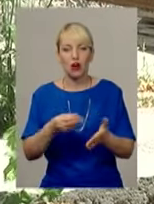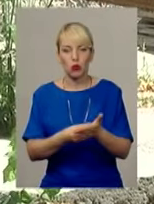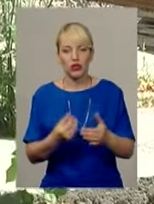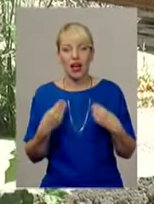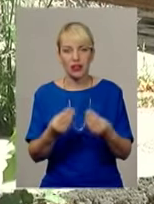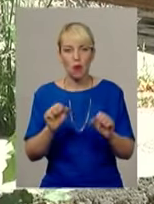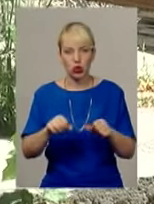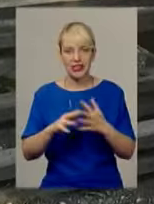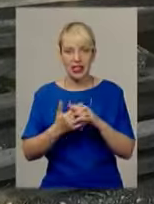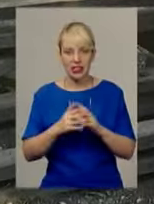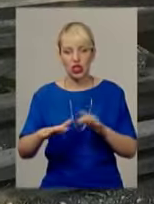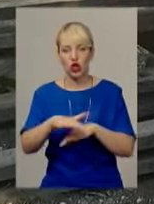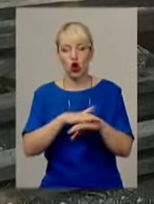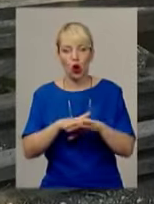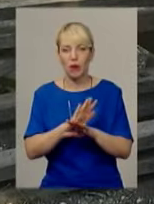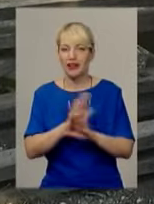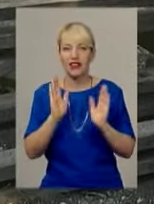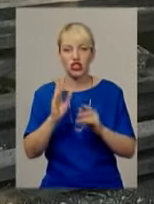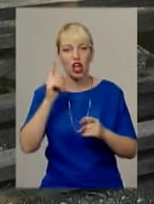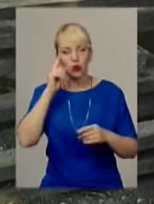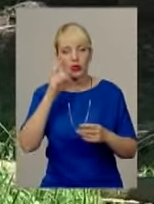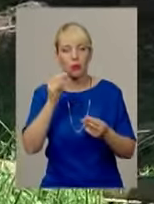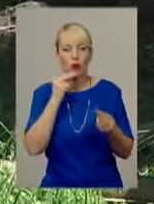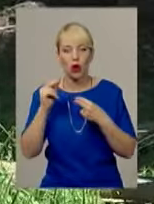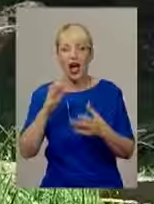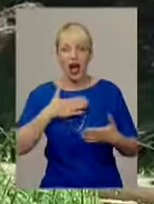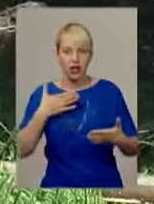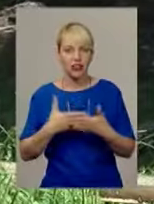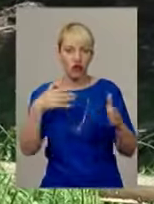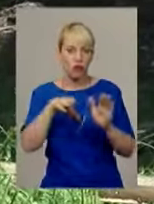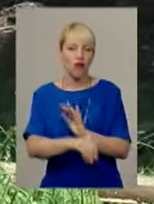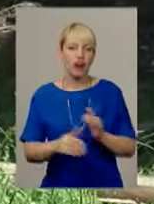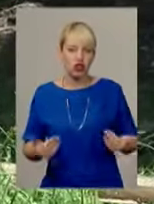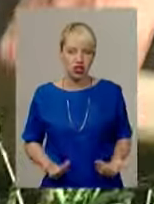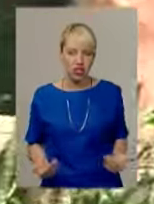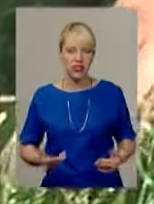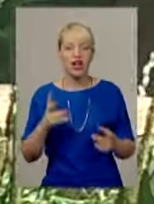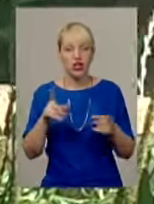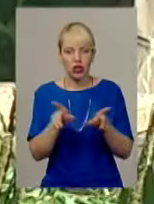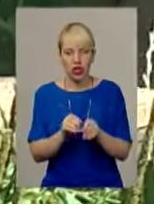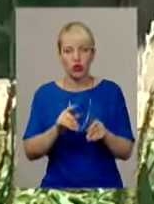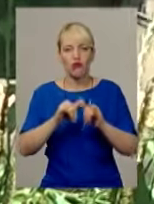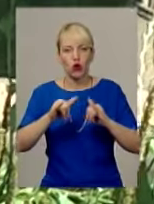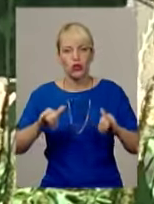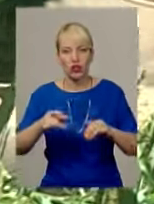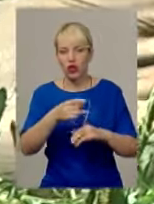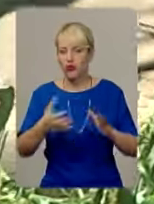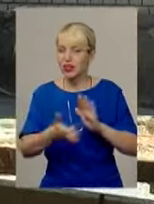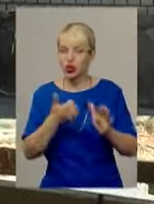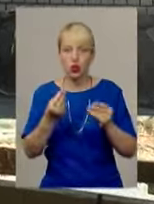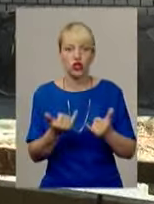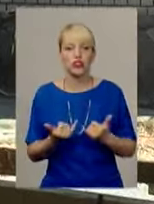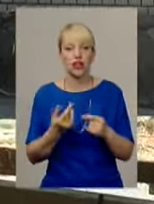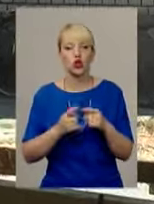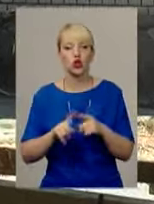сільській громаді не лише мріяти про покращення, а й активно впроваджувати задумане в життя. Разом з тим, бюджет розвитку району не має достатньо коштів для